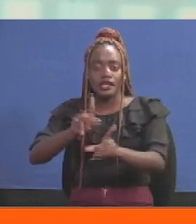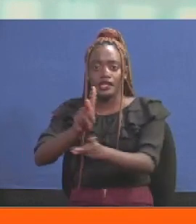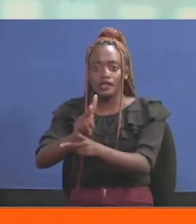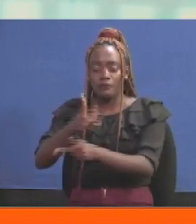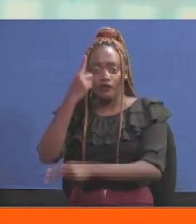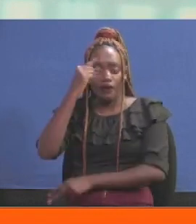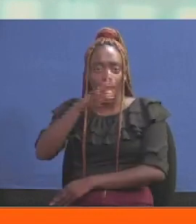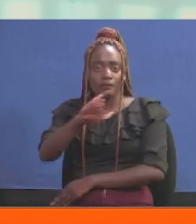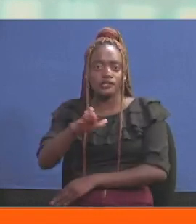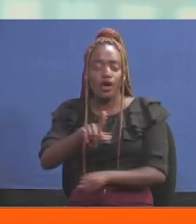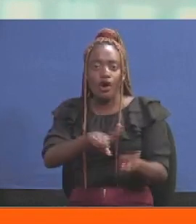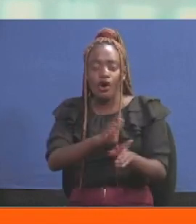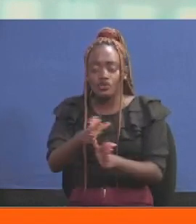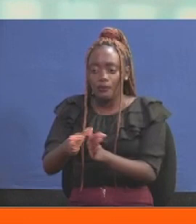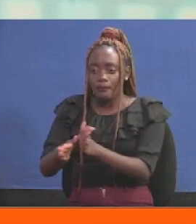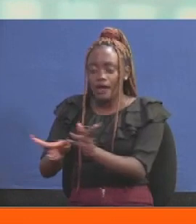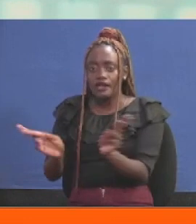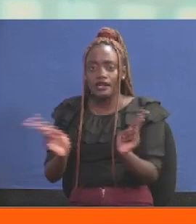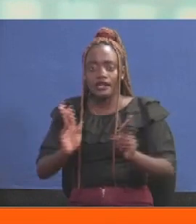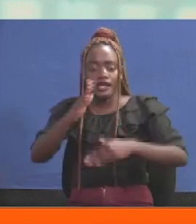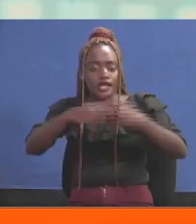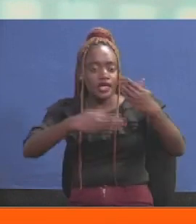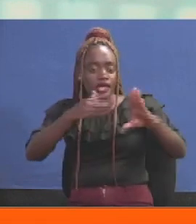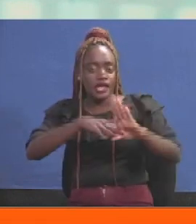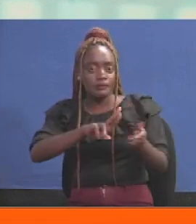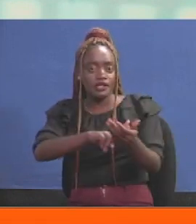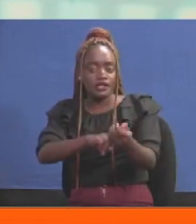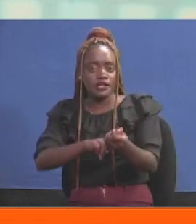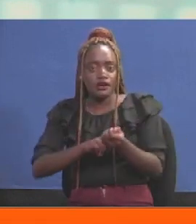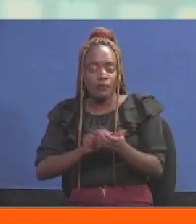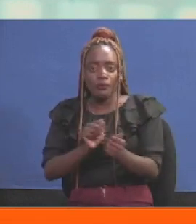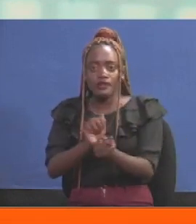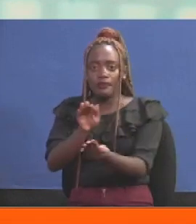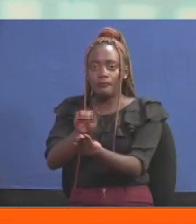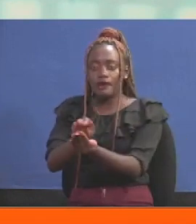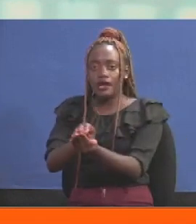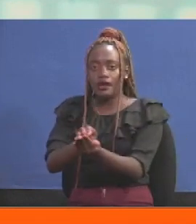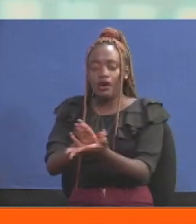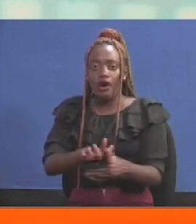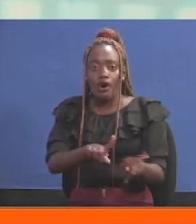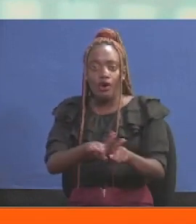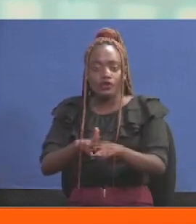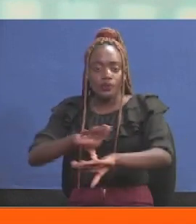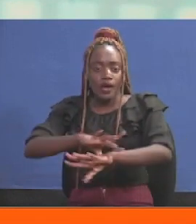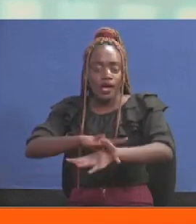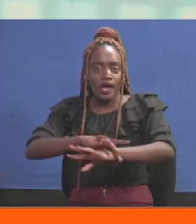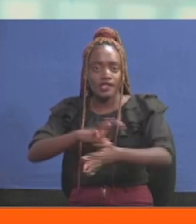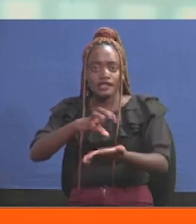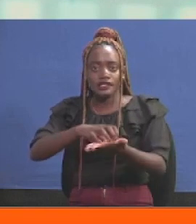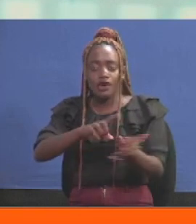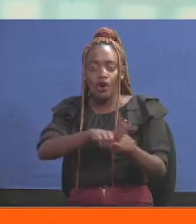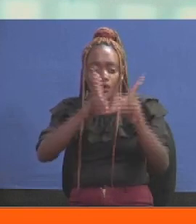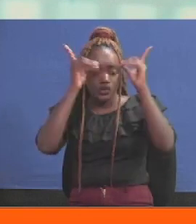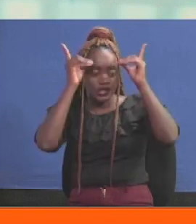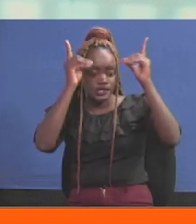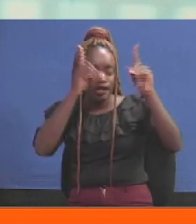na umiliki wa ardhi. Mpango huo uliandaliwa na chuo hicho kwa ushirikiano na Benki Kuu ya Kenya na Mamlaka ya Ardhi nchini. Hatua